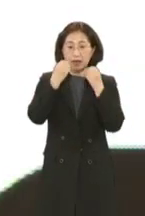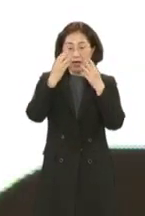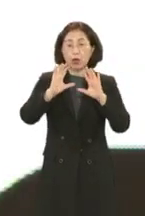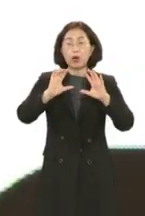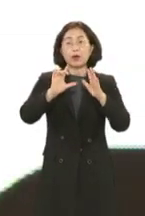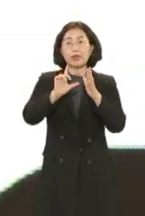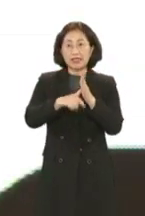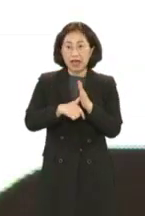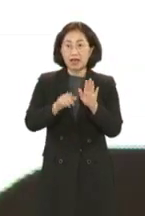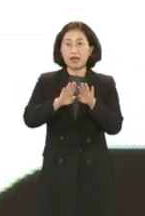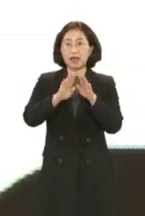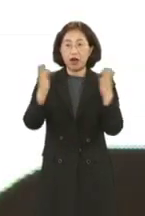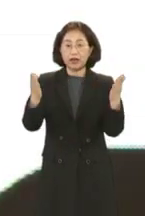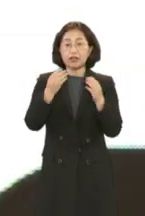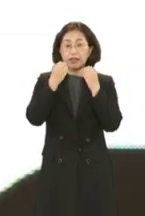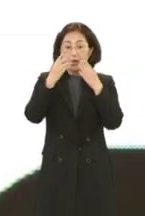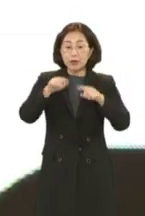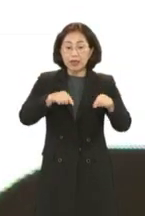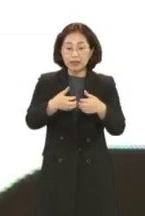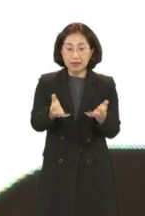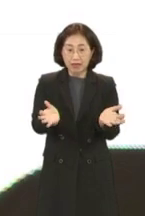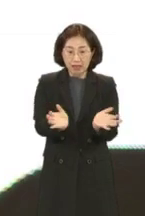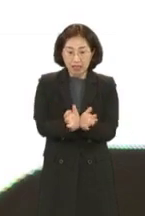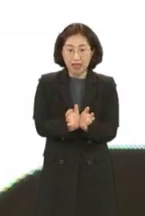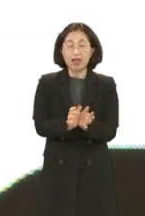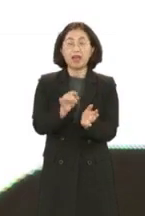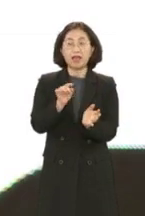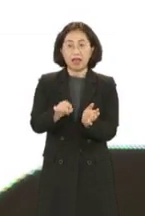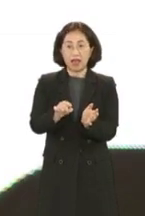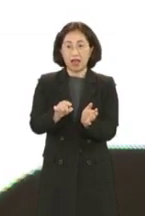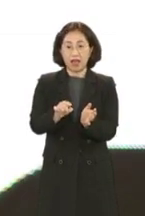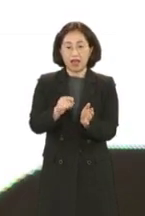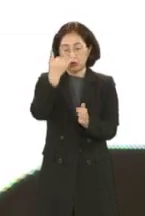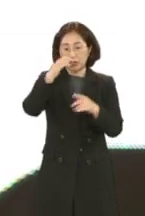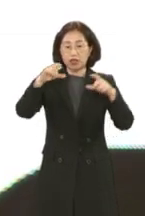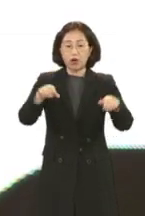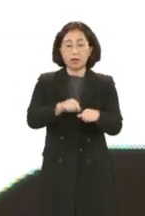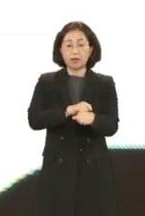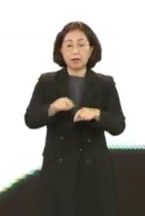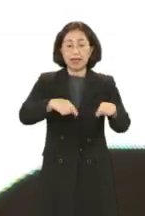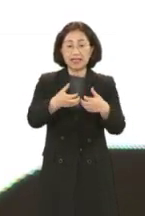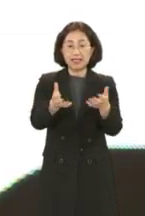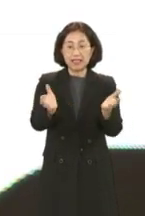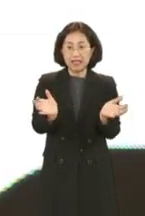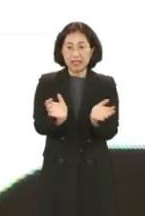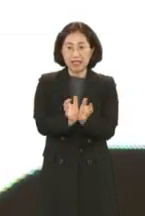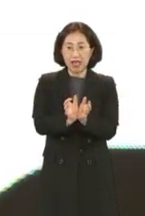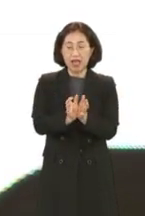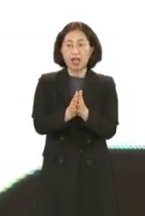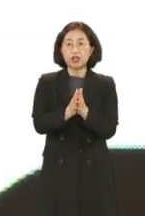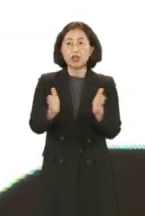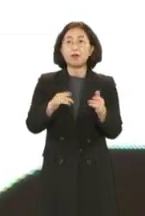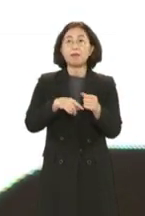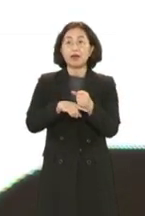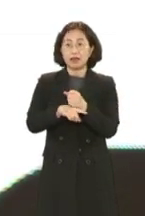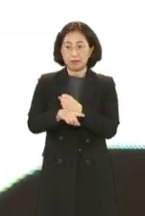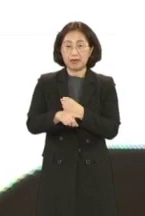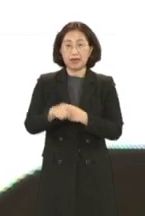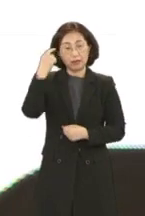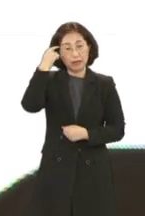여는 새로운 자치단체. 그것이 진정한 충청권 특별자치단체의 출범을 앞둔